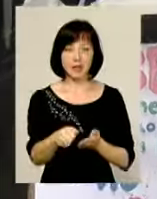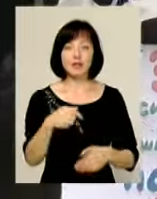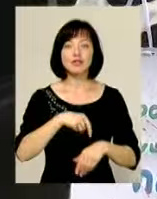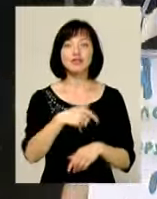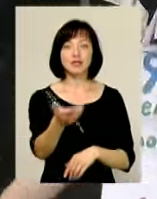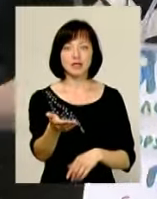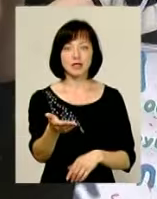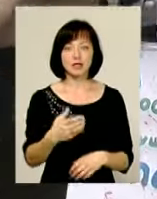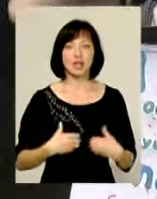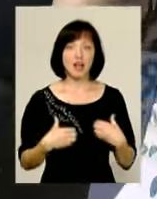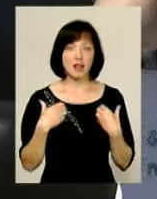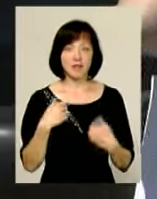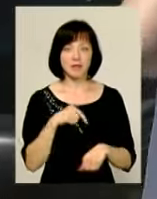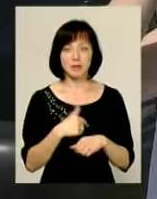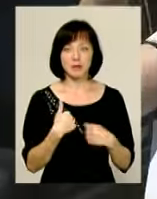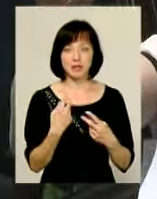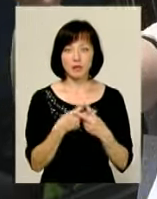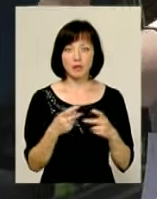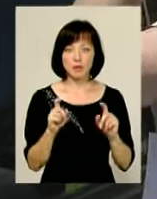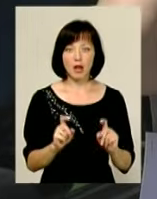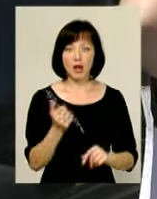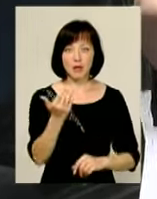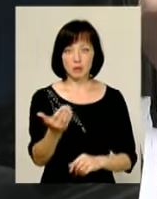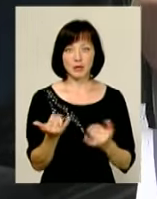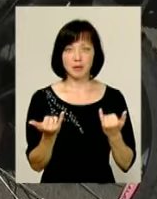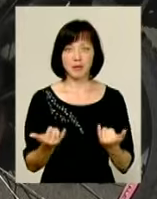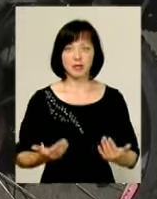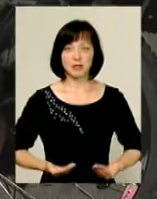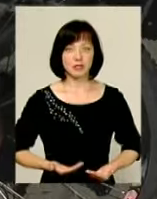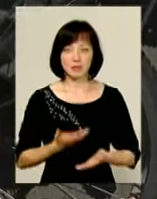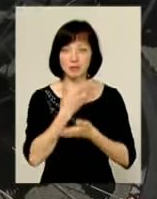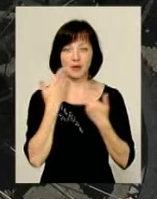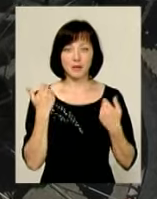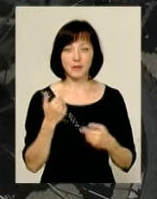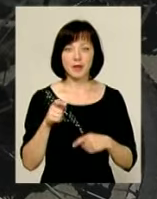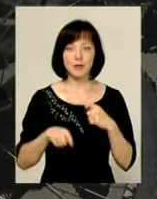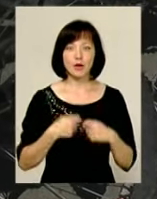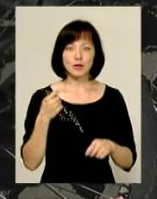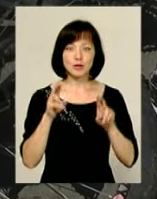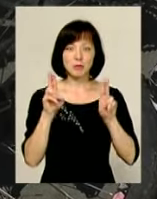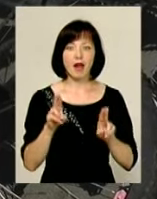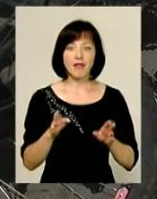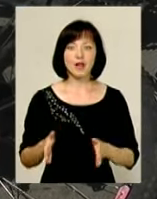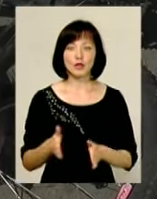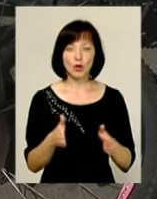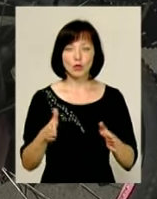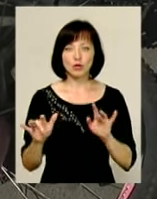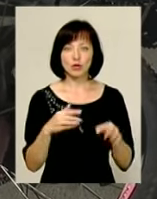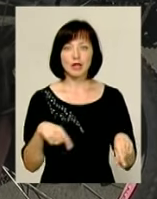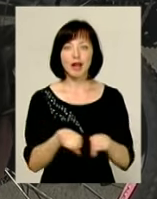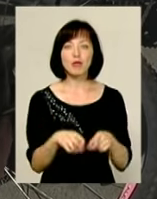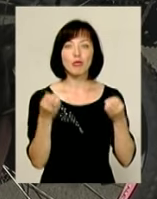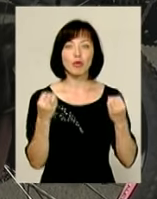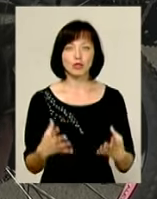відчуття? Та жахливі відчуття. Мені тепер в тюрму, а йому тепер не жити. І порушував правила дорожнього руху. Так простіше